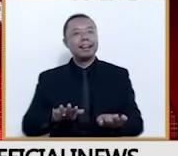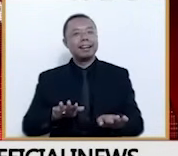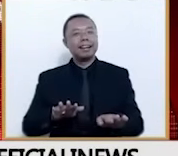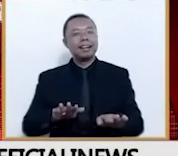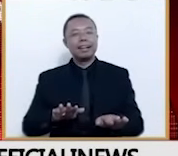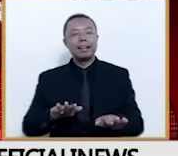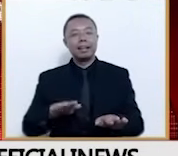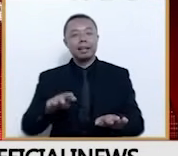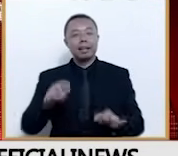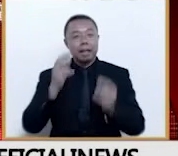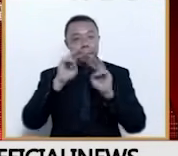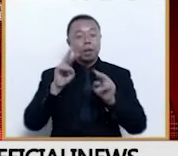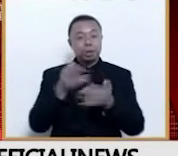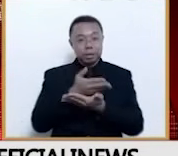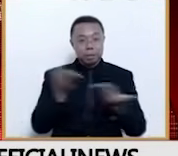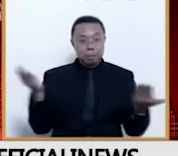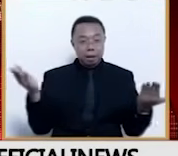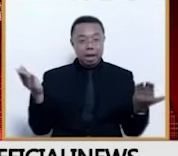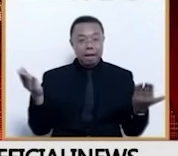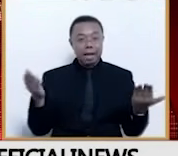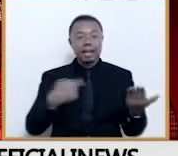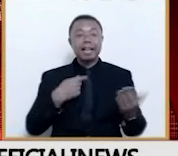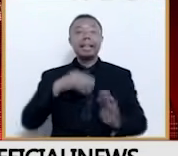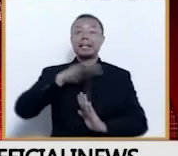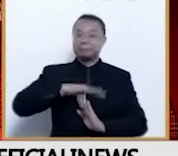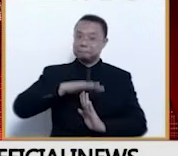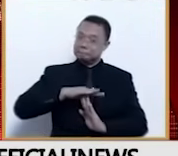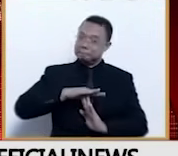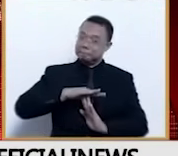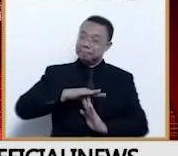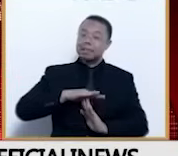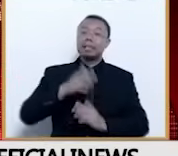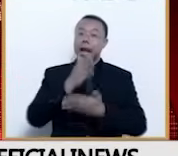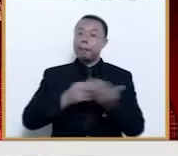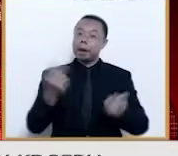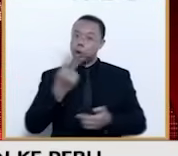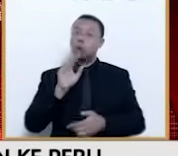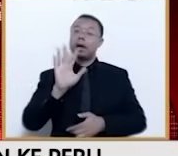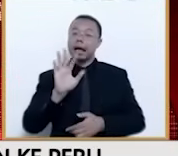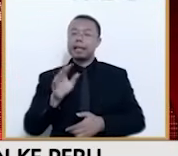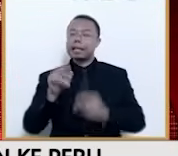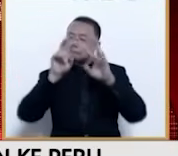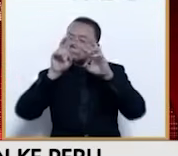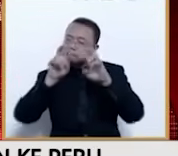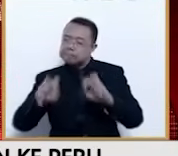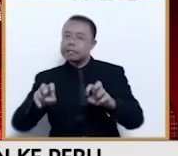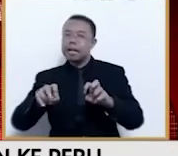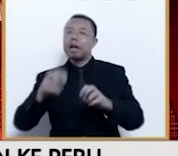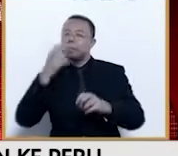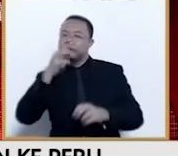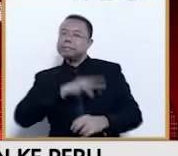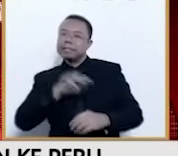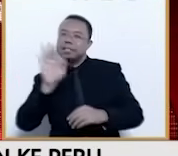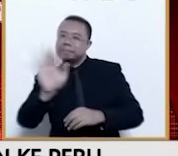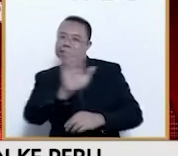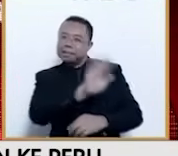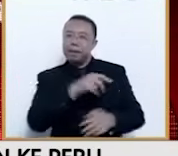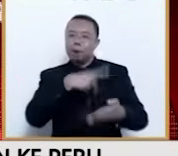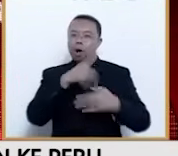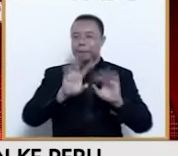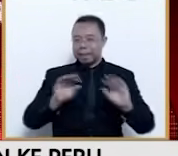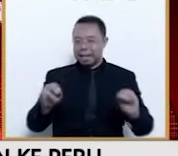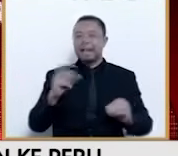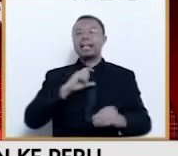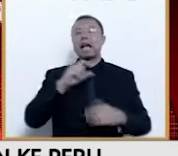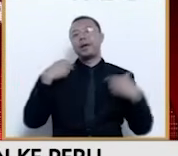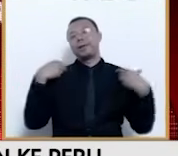Baik, hadirin dan pemirsa, kita akan jeda dahulu dan di segmen berikutnya kita akan memperdalam visi, misi dan juga program kerja